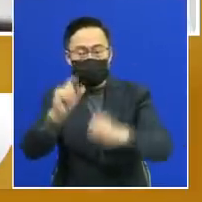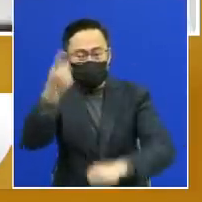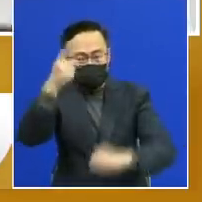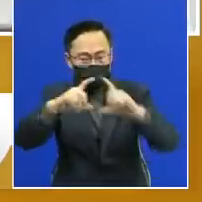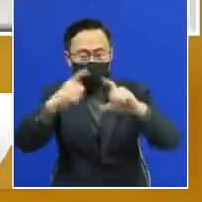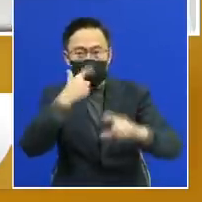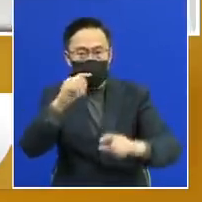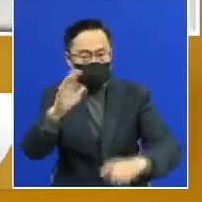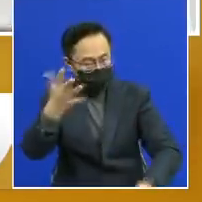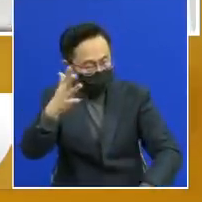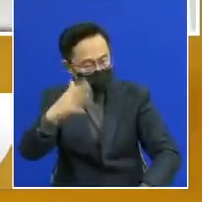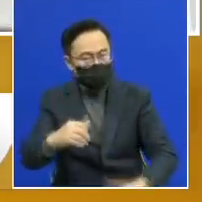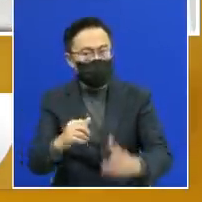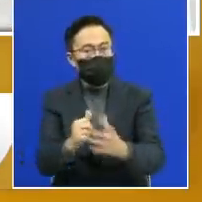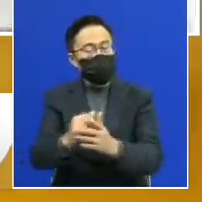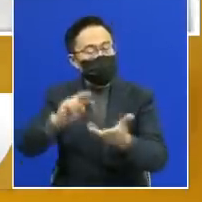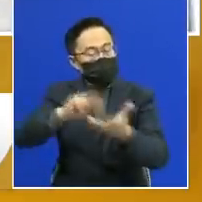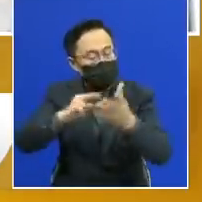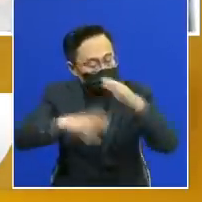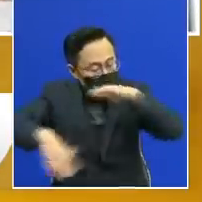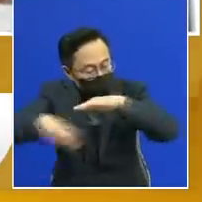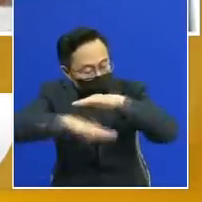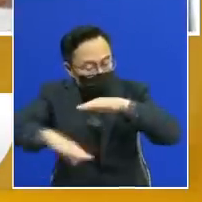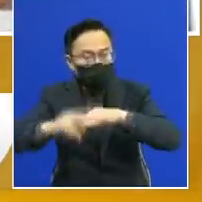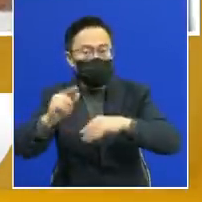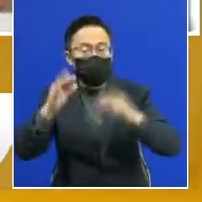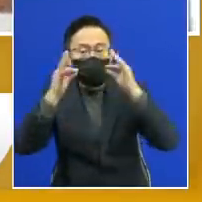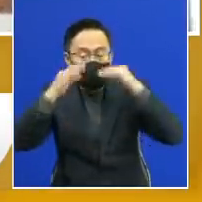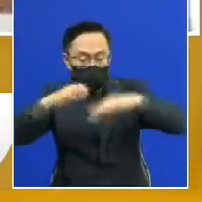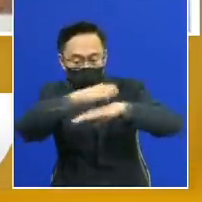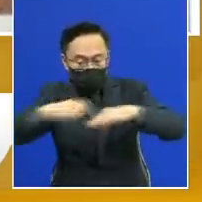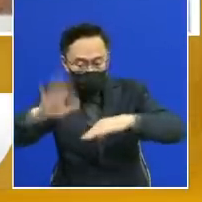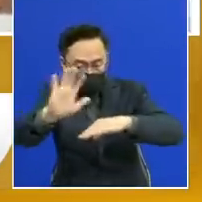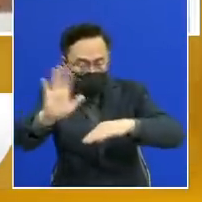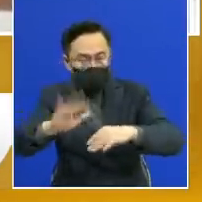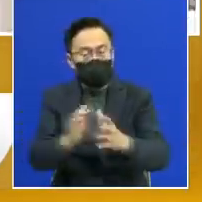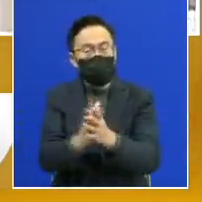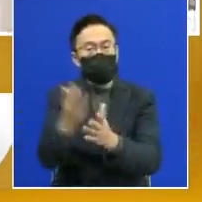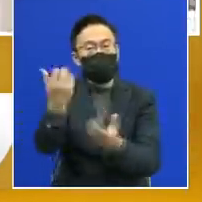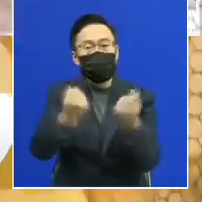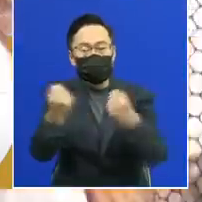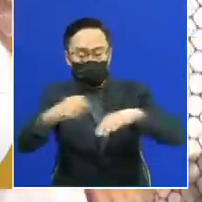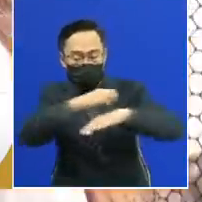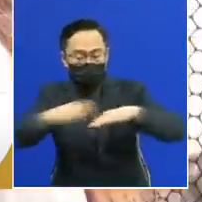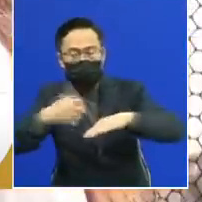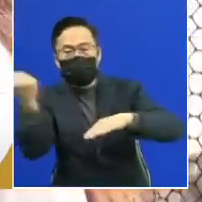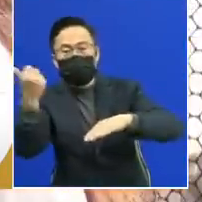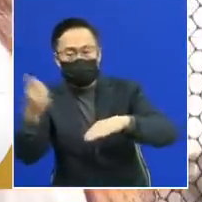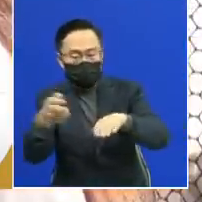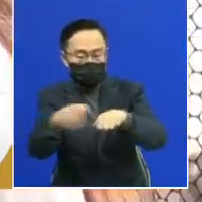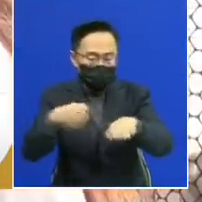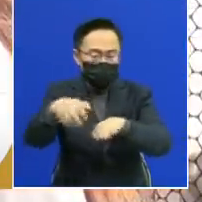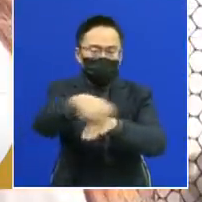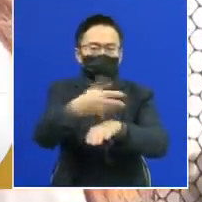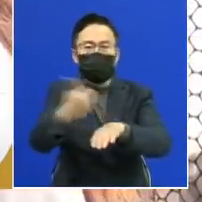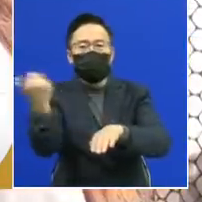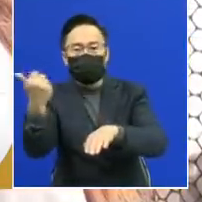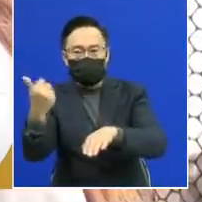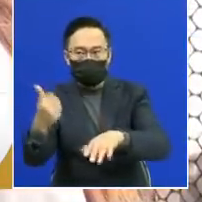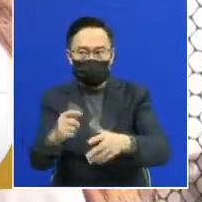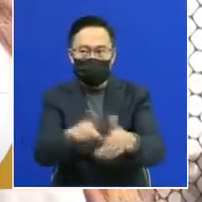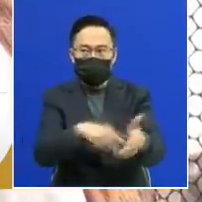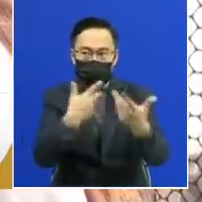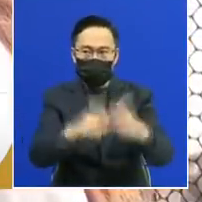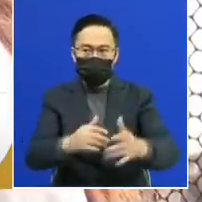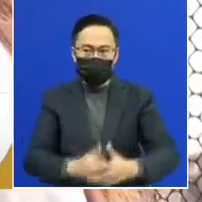จจะเป็นรอยขีดข่วนที่ไม่ได้มาจากรอยแมวก็ได้ไงคะลองฟังดูนะคะ แฟนก็มาเล่าให้ฟังว่าเมียไปขึ้นรถเขาพี่